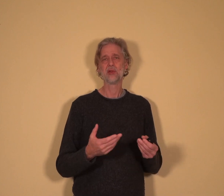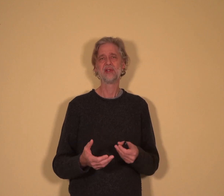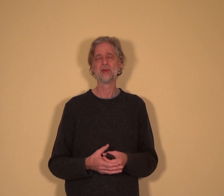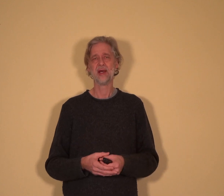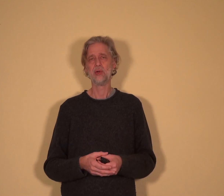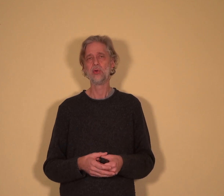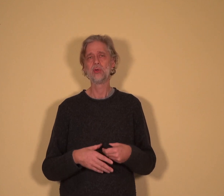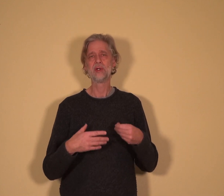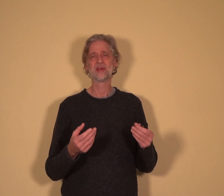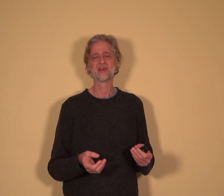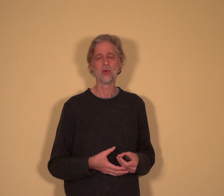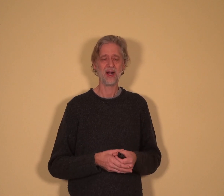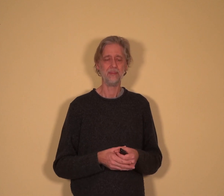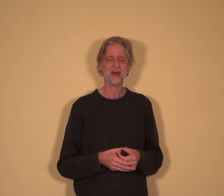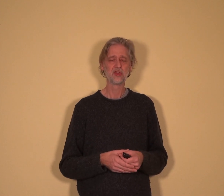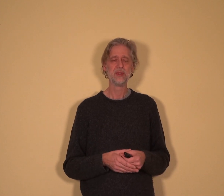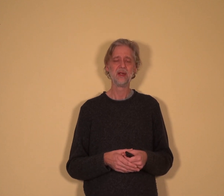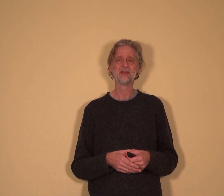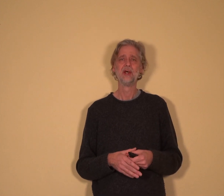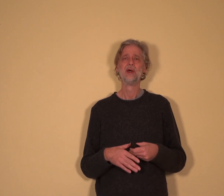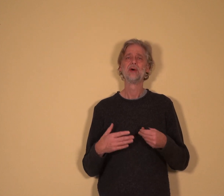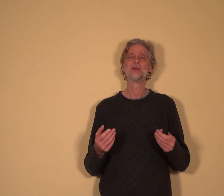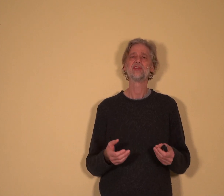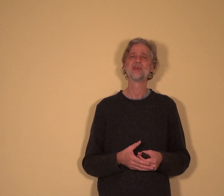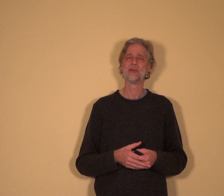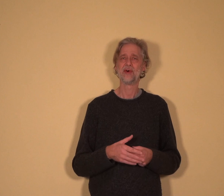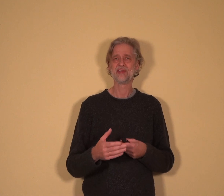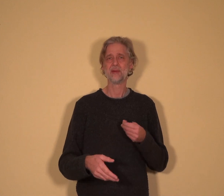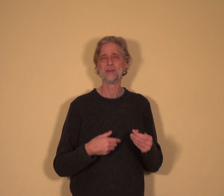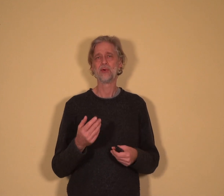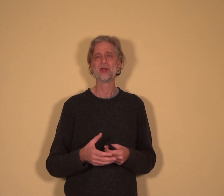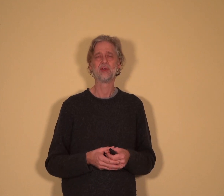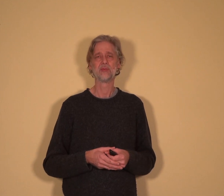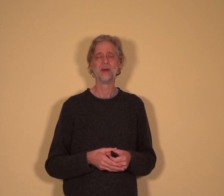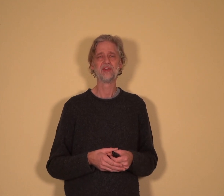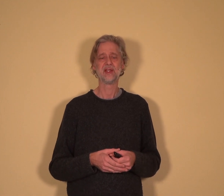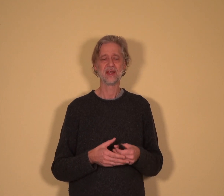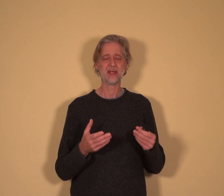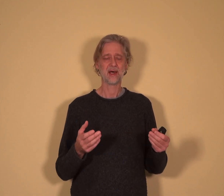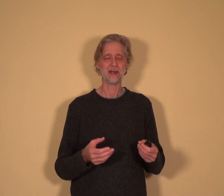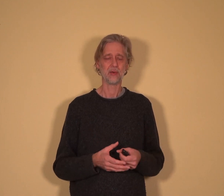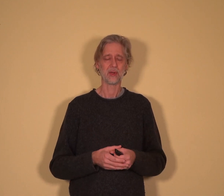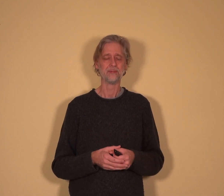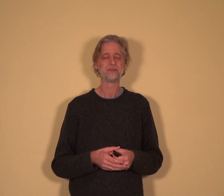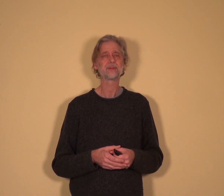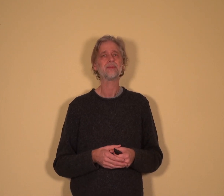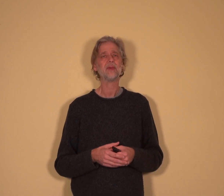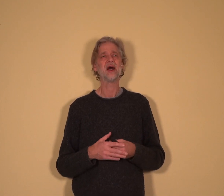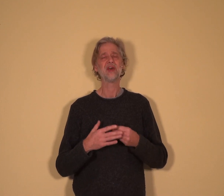jetzt natürlich zu einer Erhöhung des globalen Meeresspiegels. Und das wollen wir jetzt im Folgenden uns mal ein bisschen detaillierter